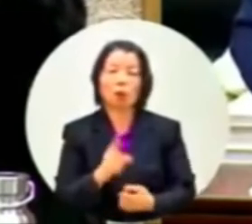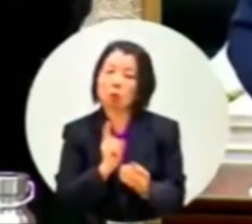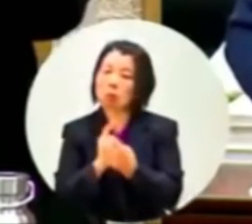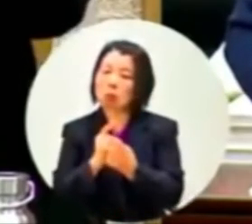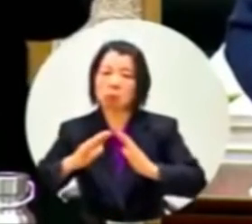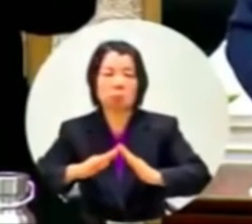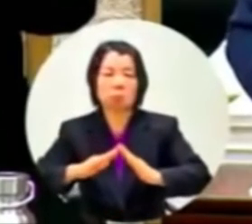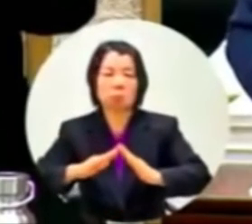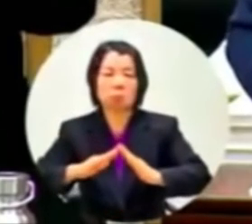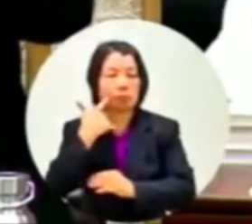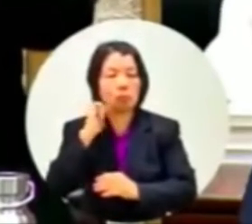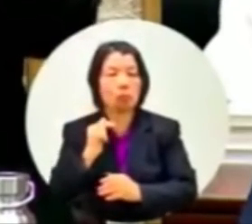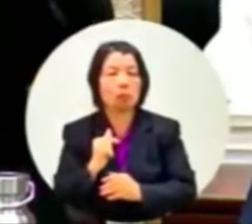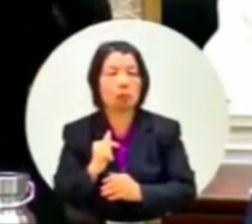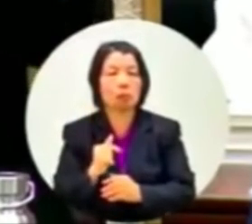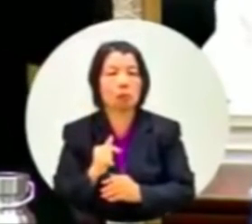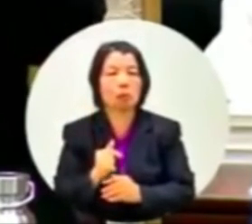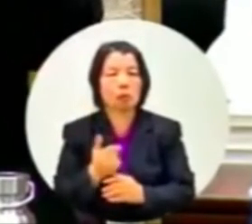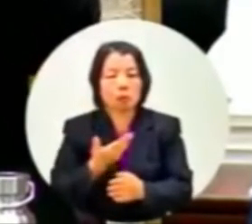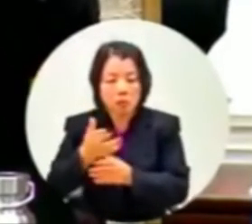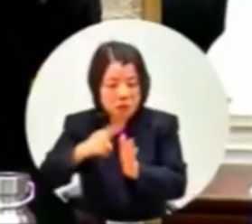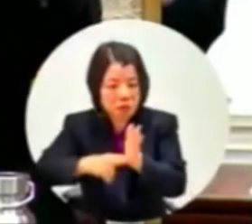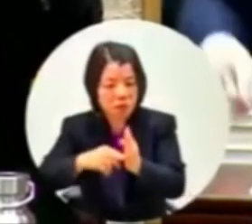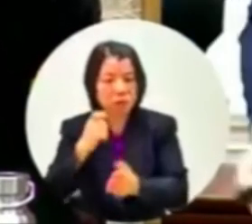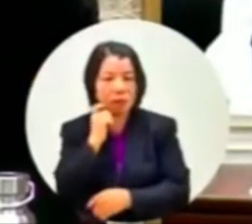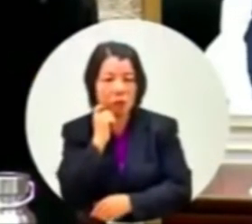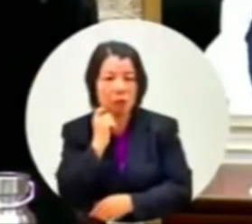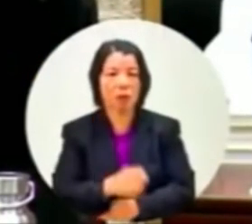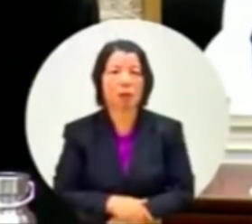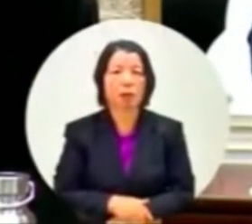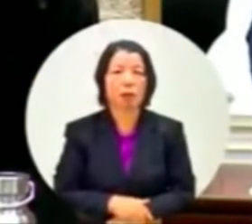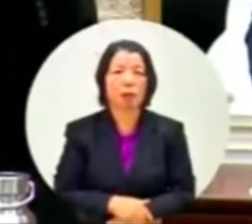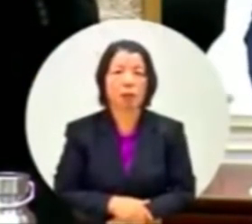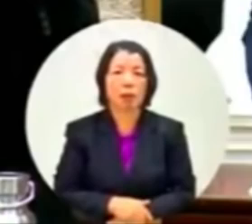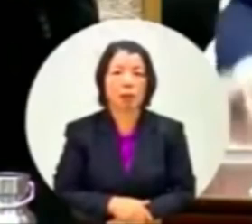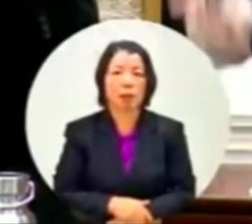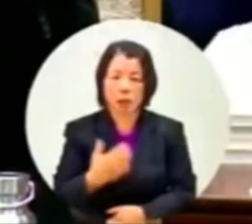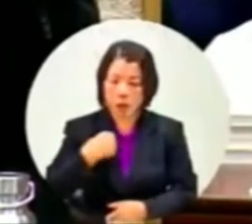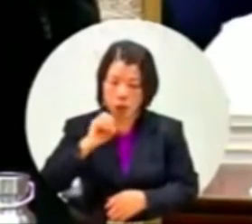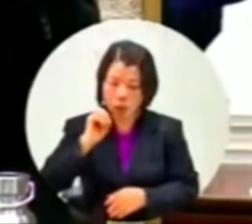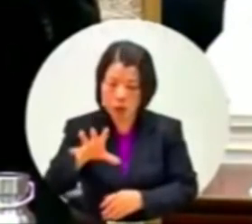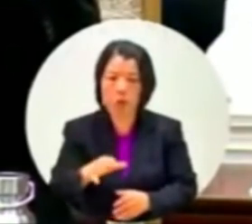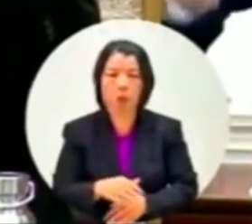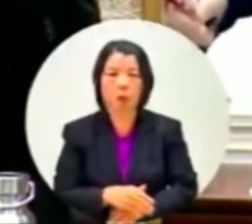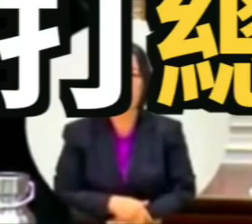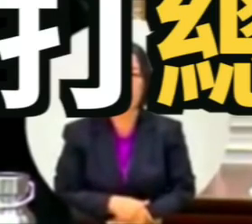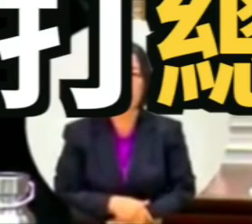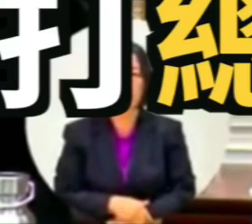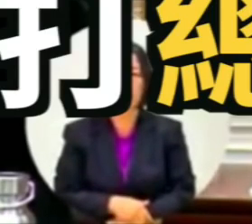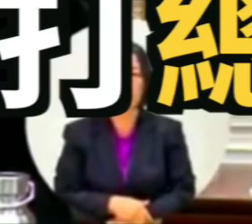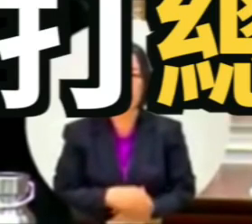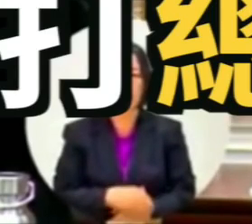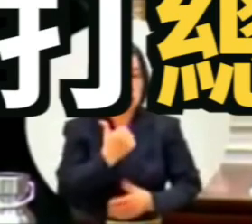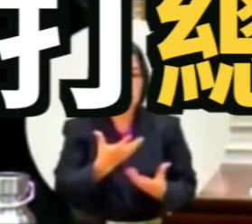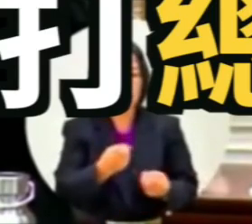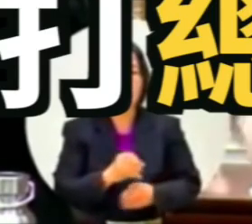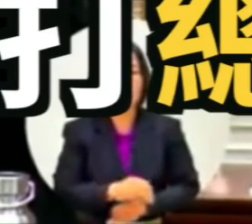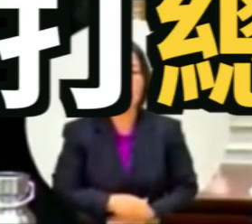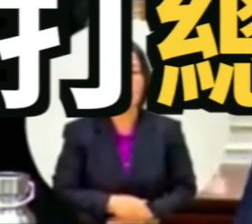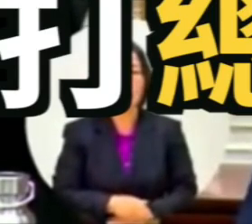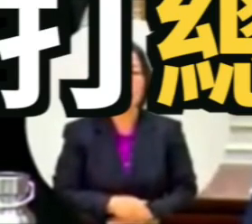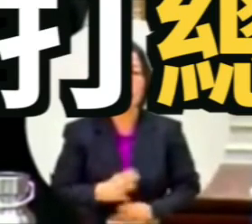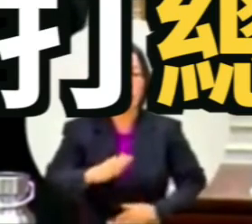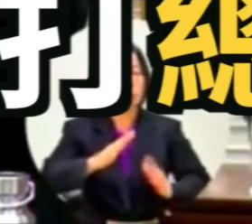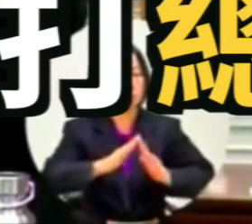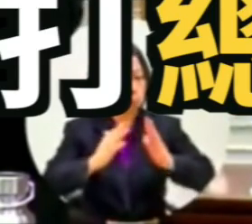台啊， 你不要站上 局，局长请坐，局长请坐， 你不要站上局， 给你请坐，你请坐，你没有成立要。我要打总机了，我不打，